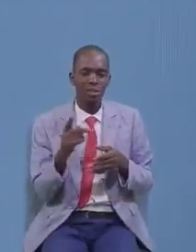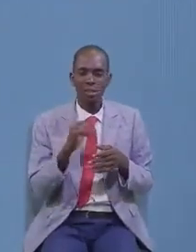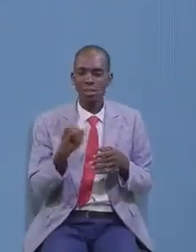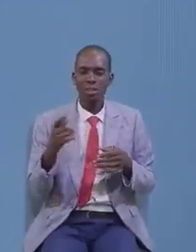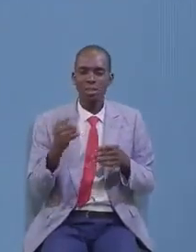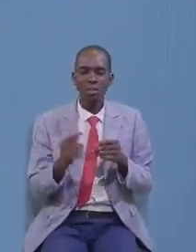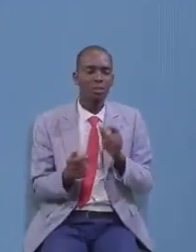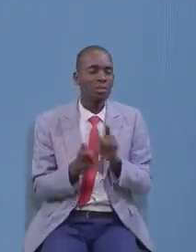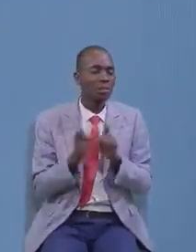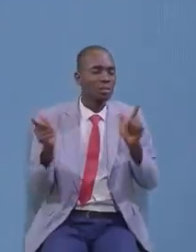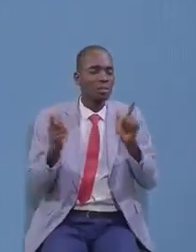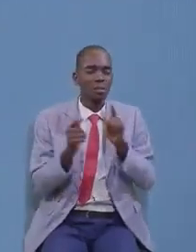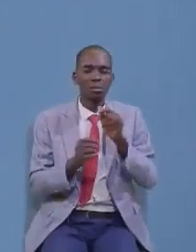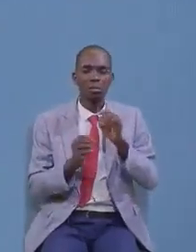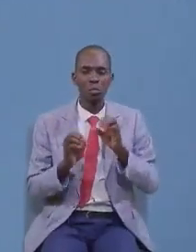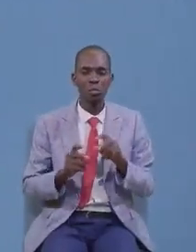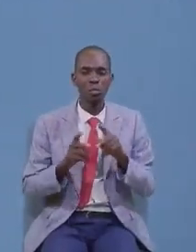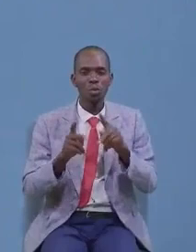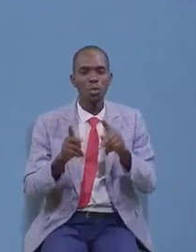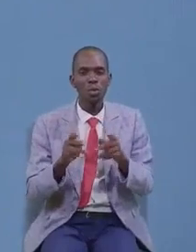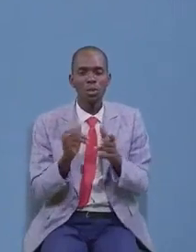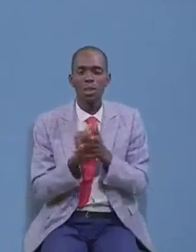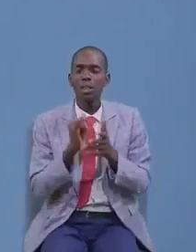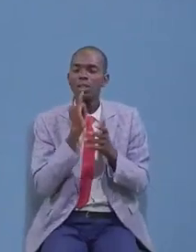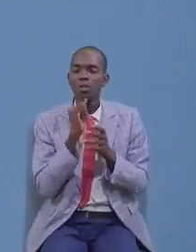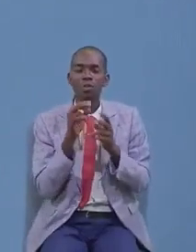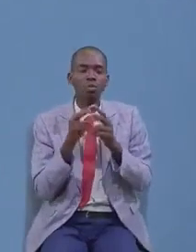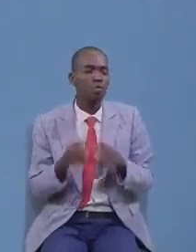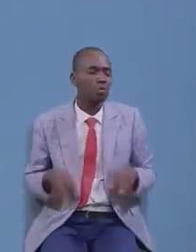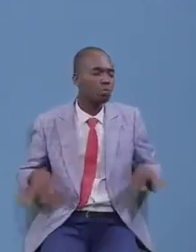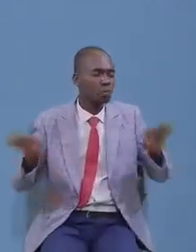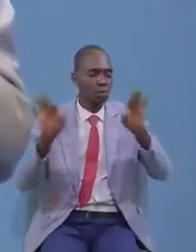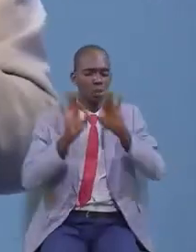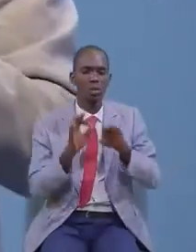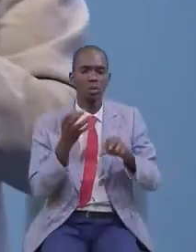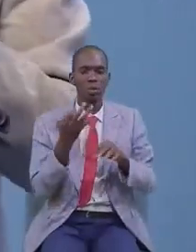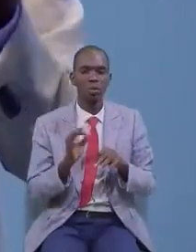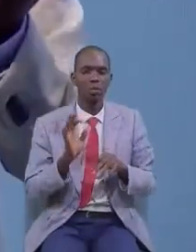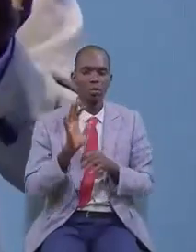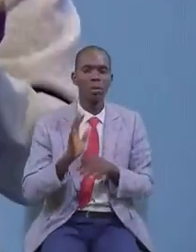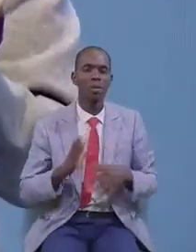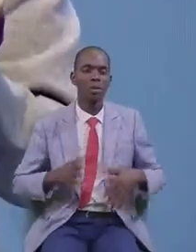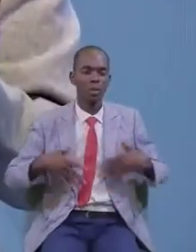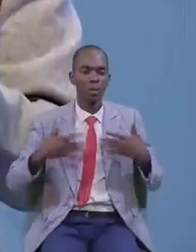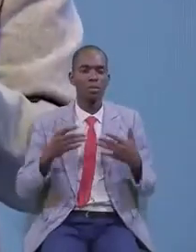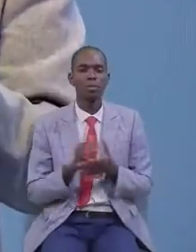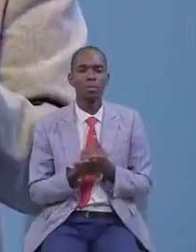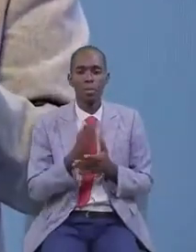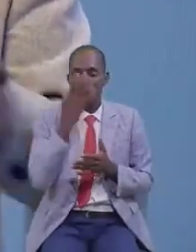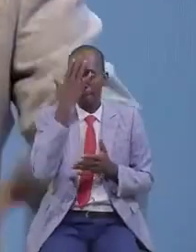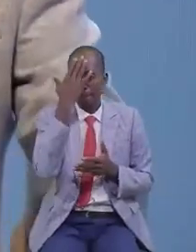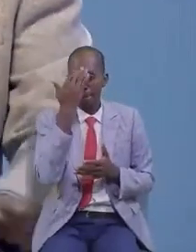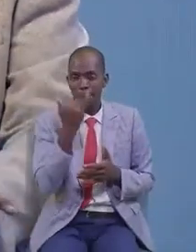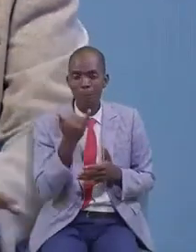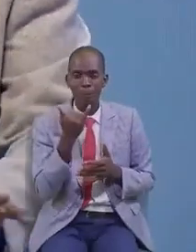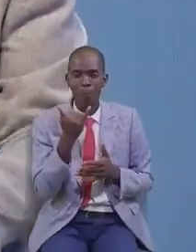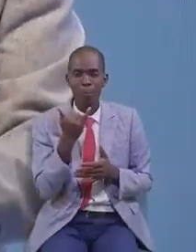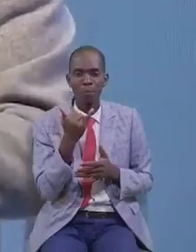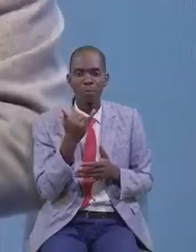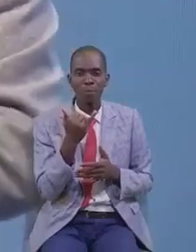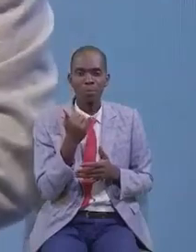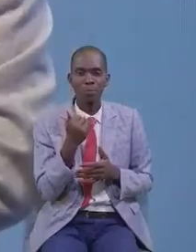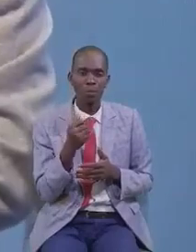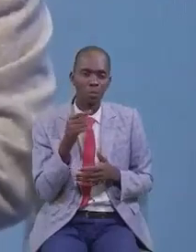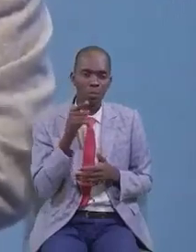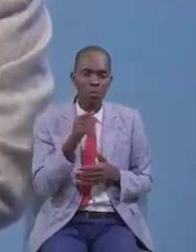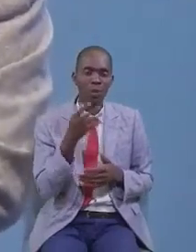something unworthy of his life. తన జీవితంలో అత్యంత గొప్ప ఆధిక్యతను కూడా విడిచిపెట్టి రావాల్సి వచ్చింది. Why? ఎందుకని? He was